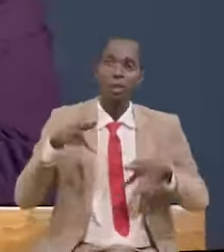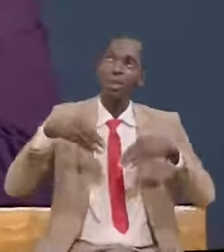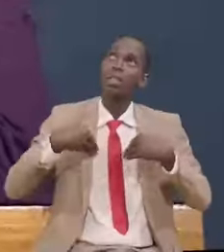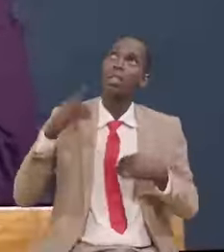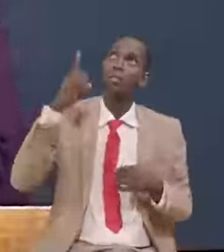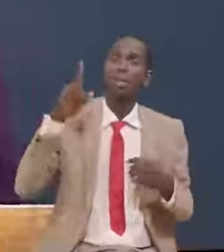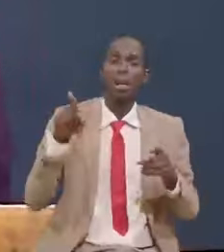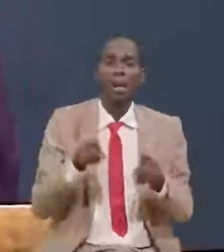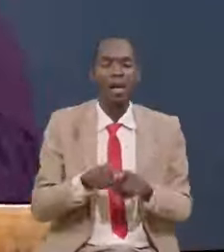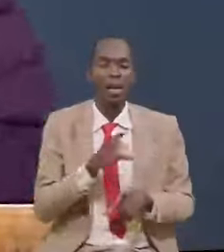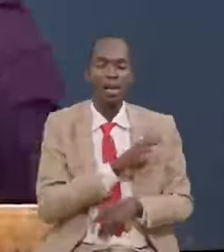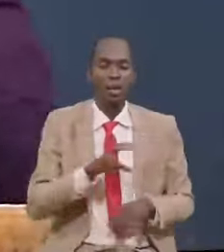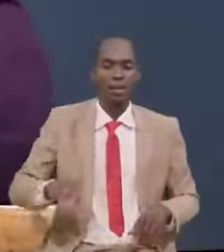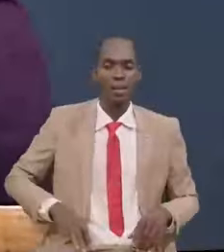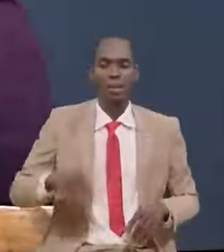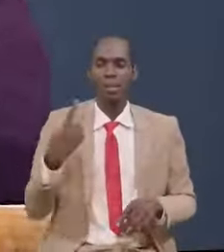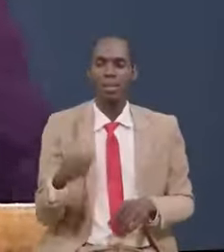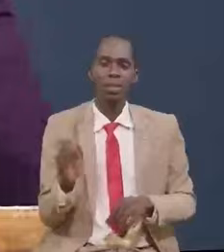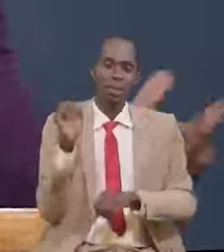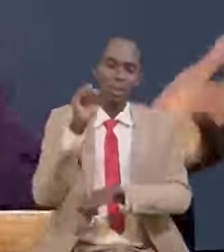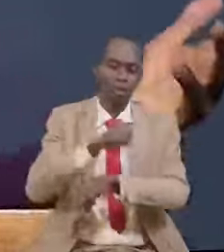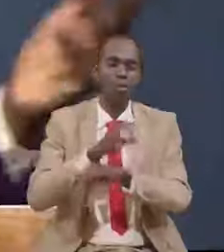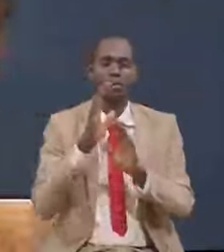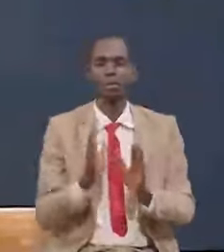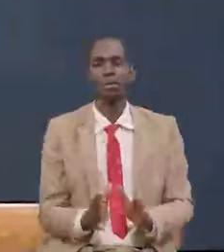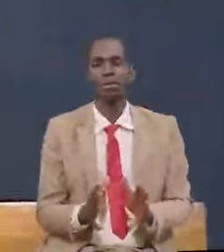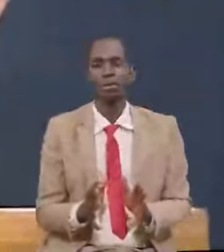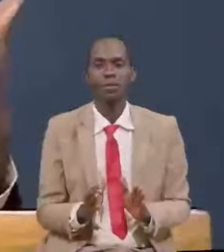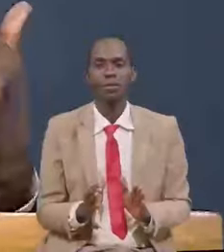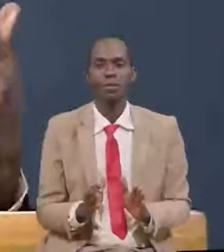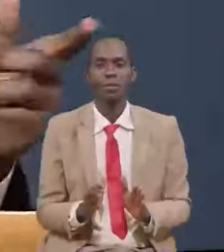et comme tu le reçois comme Christ le vainqueur,